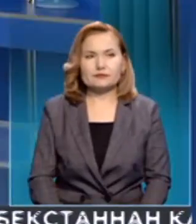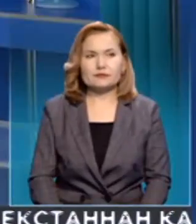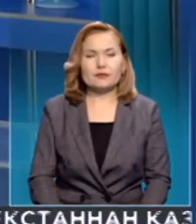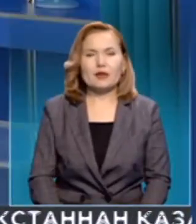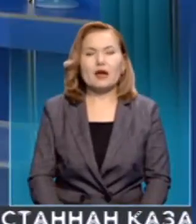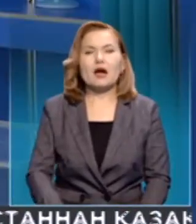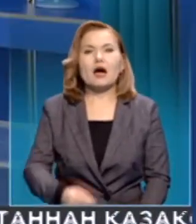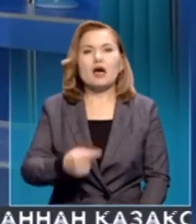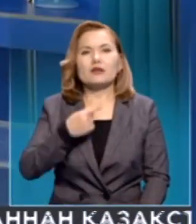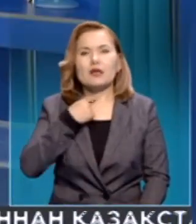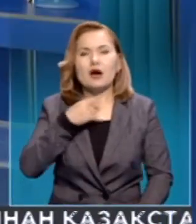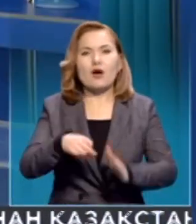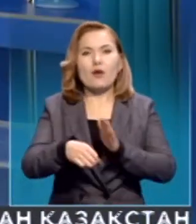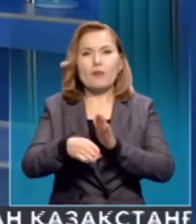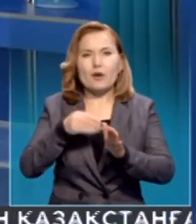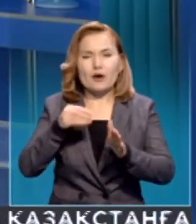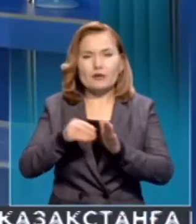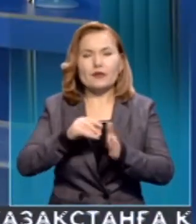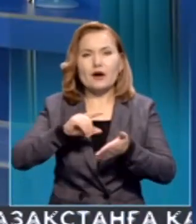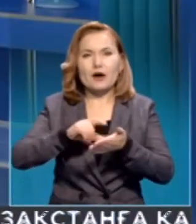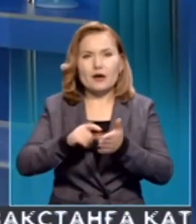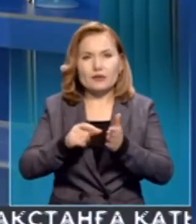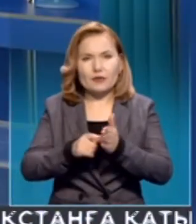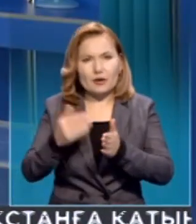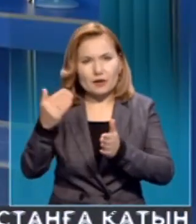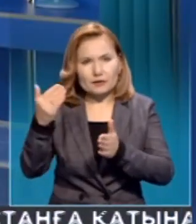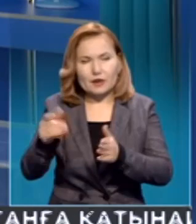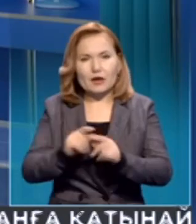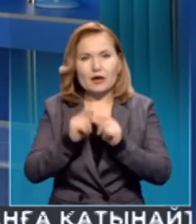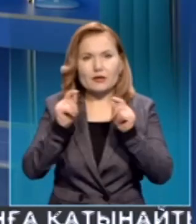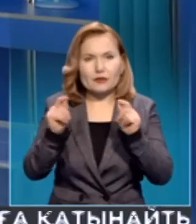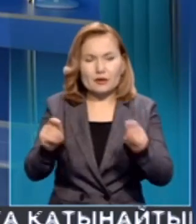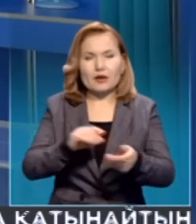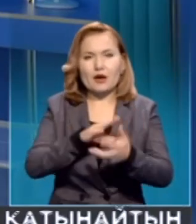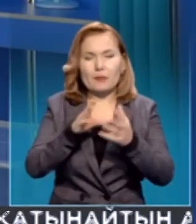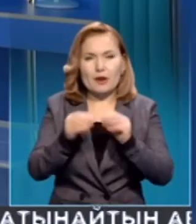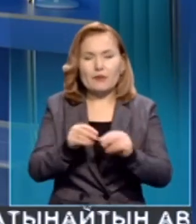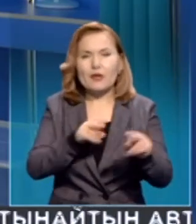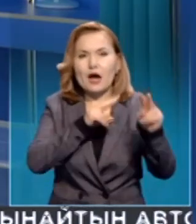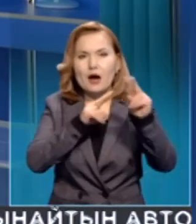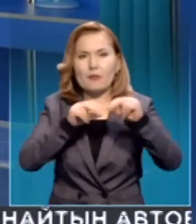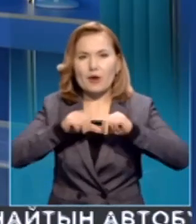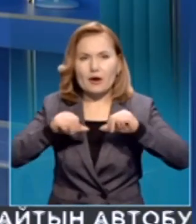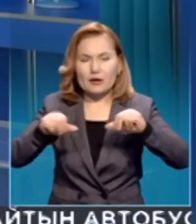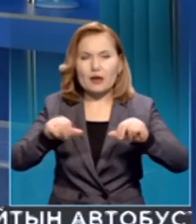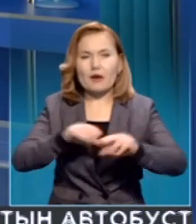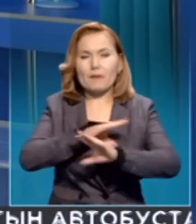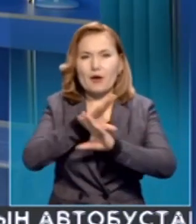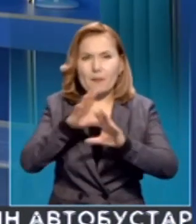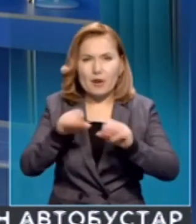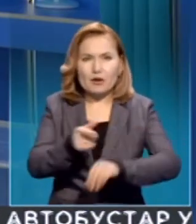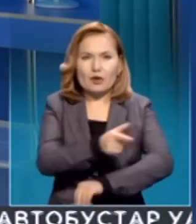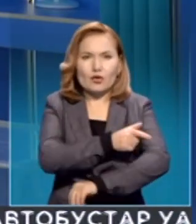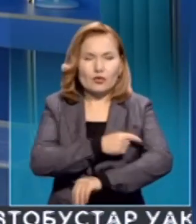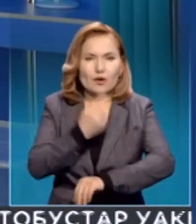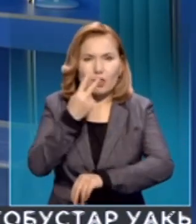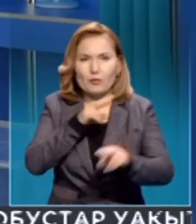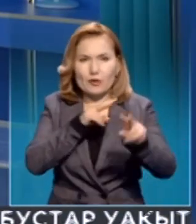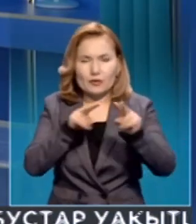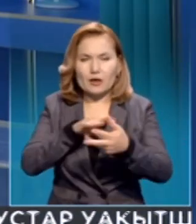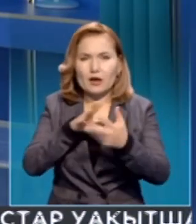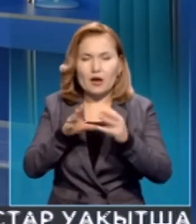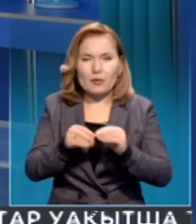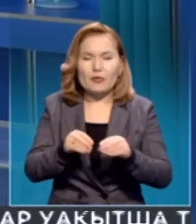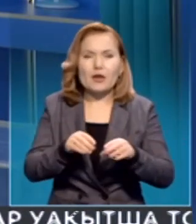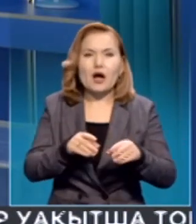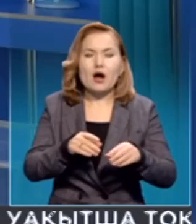Дауыс беру пункті Қонаевтағы мәдениет үйінде орналасқан. Сайлау үрдісін бақылауға кандидаттардың сенімді өкілдері, қоғамдық ұйымдар